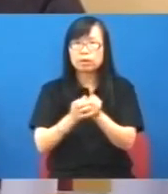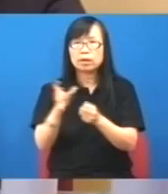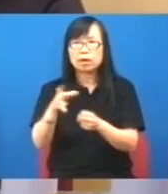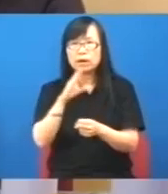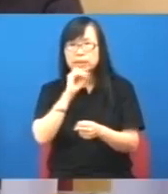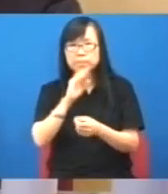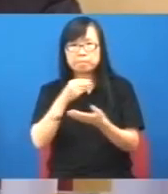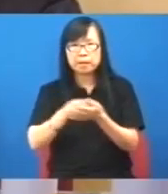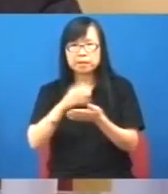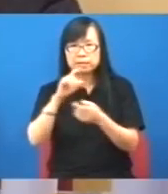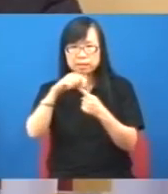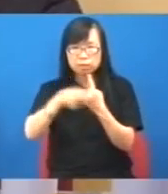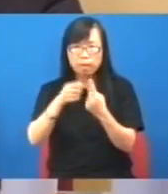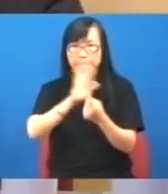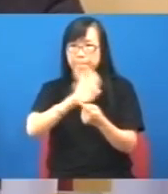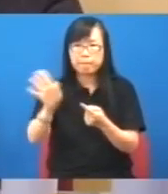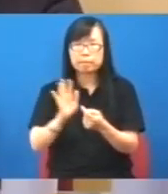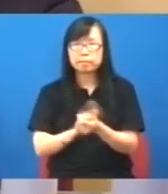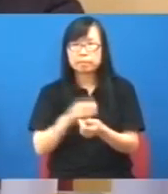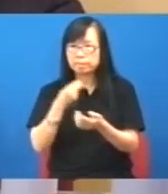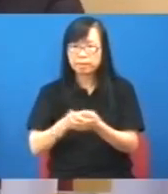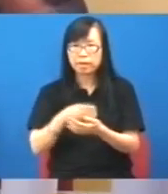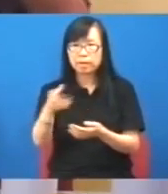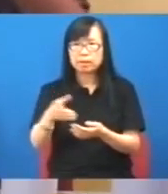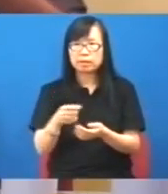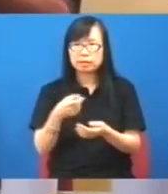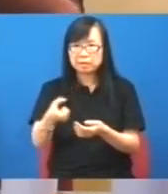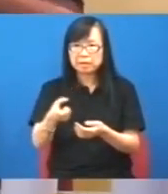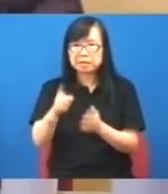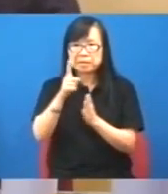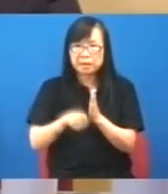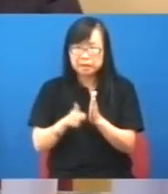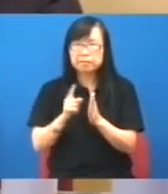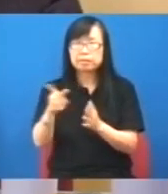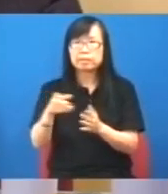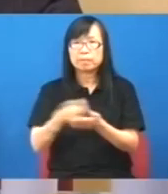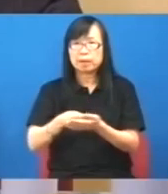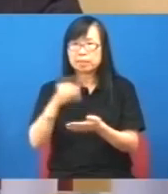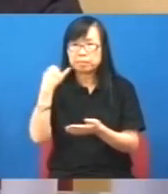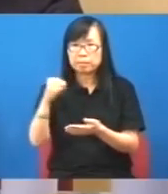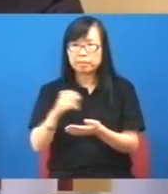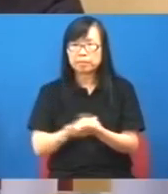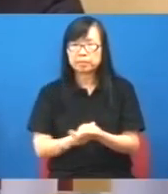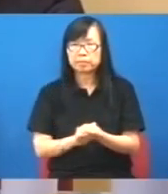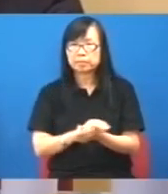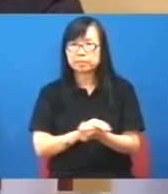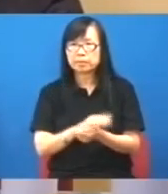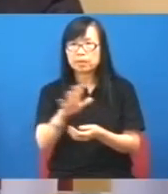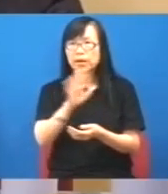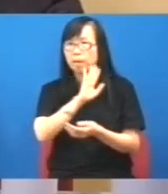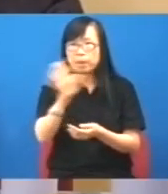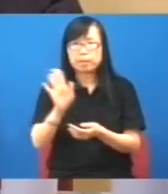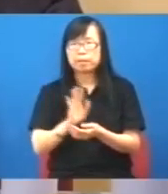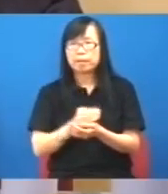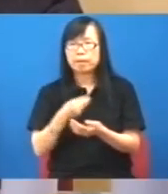賣蕉俾你。你一個價太低啦，個地滿得，你唔賣就唔賣，咁但係一話咗唔賣之